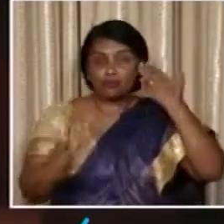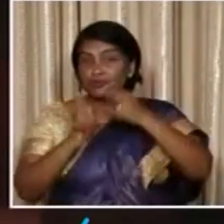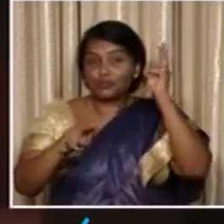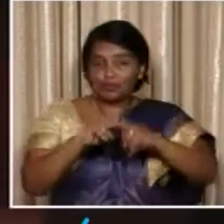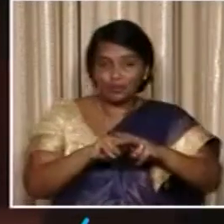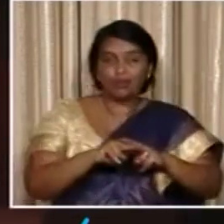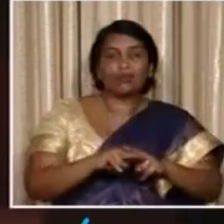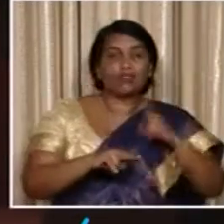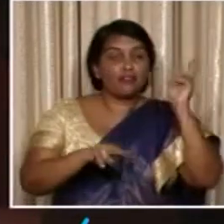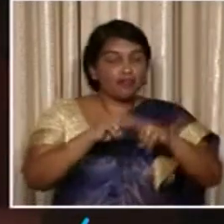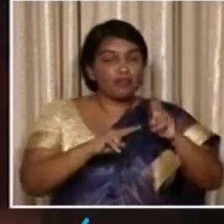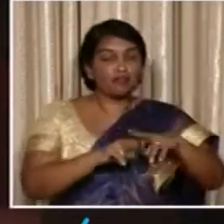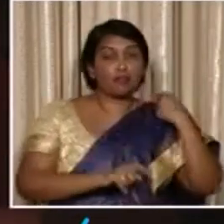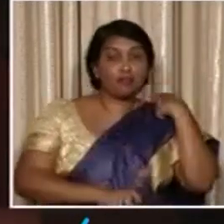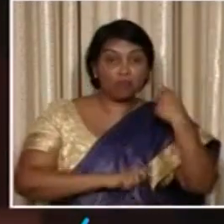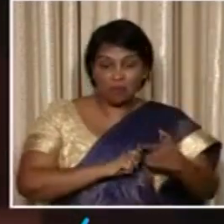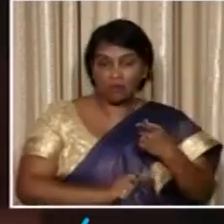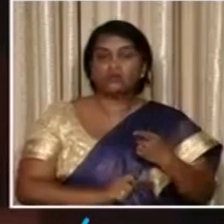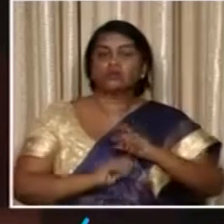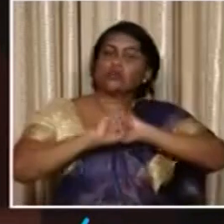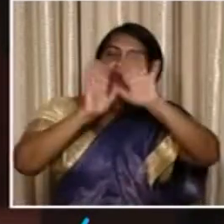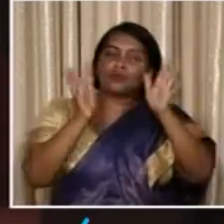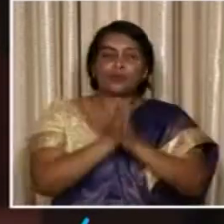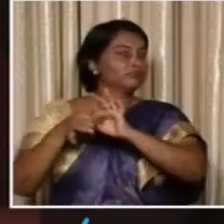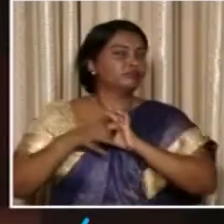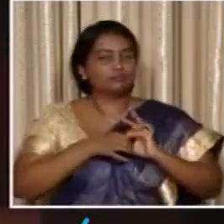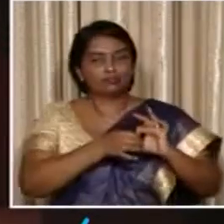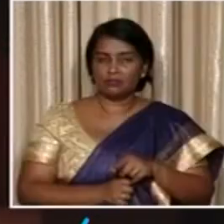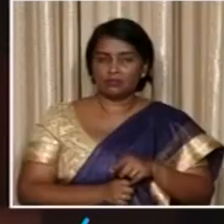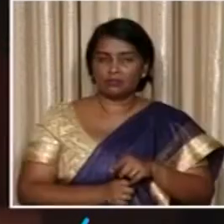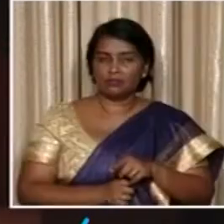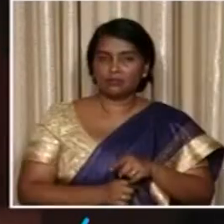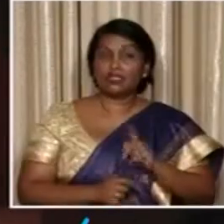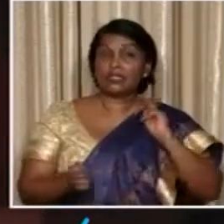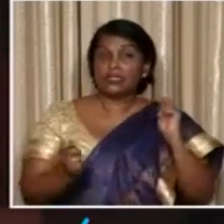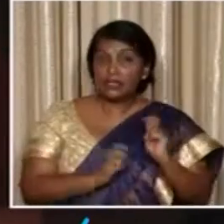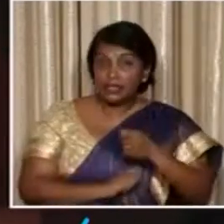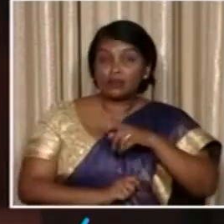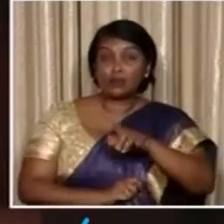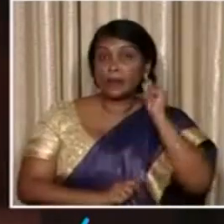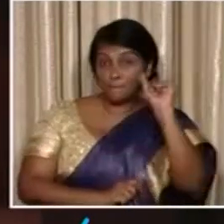හිතවතුන්ටයි ගජමිතුරු ධනවාදීන්ටයි ඔක්කොටම එකහො වෙලා මේ ක්‍රිකට් කියන